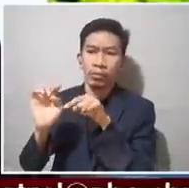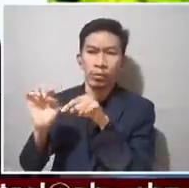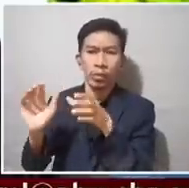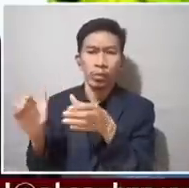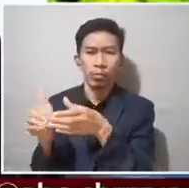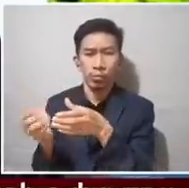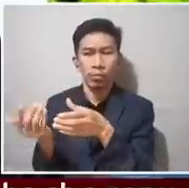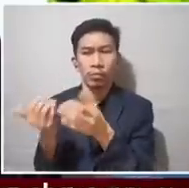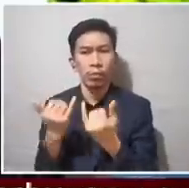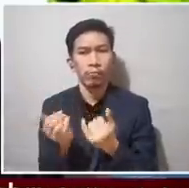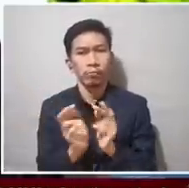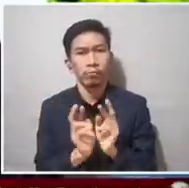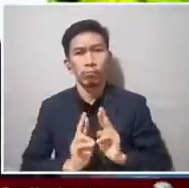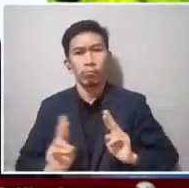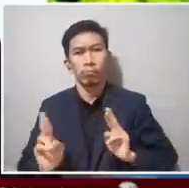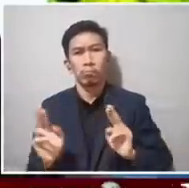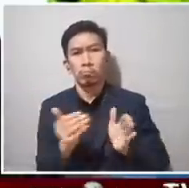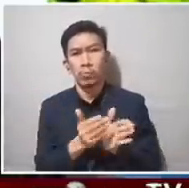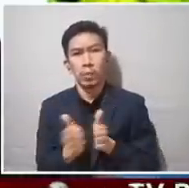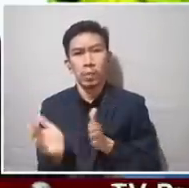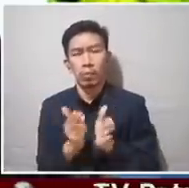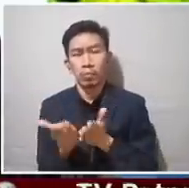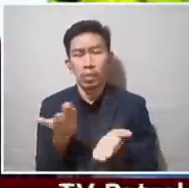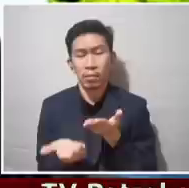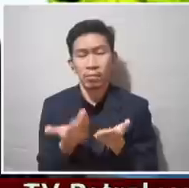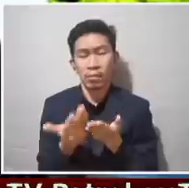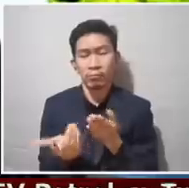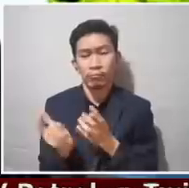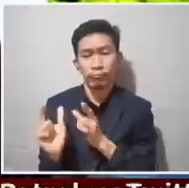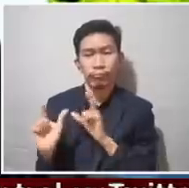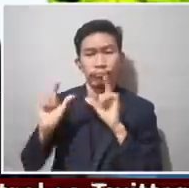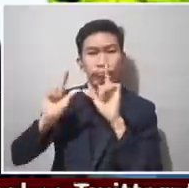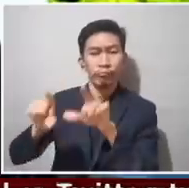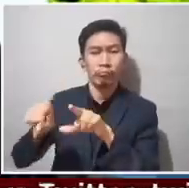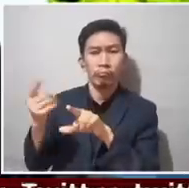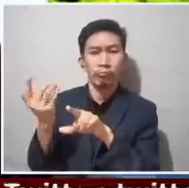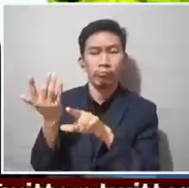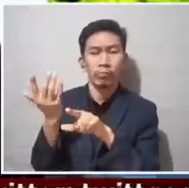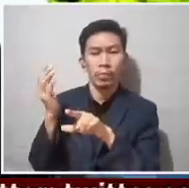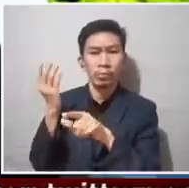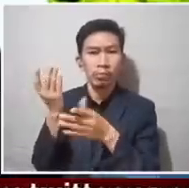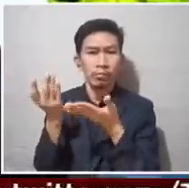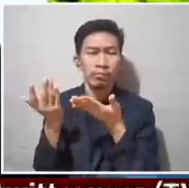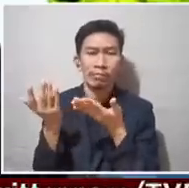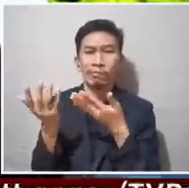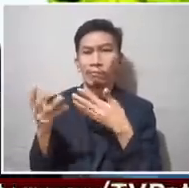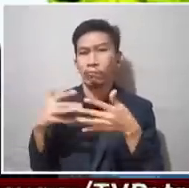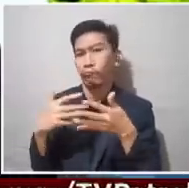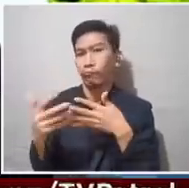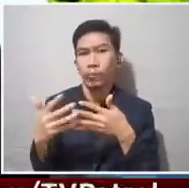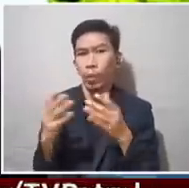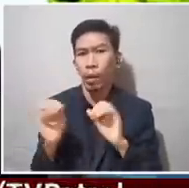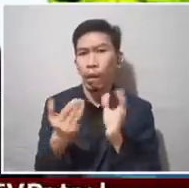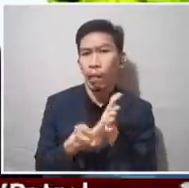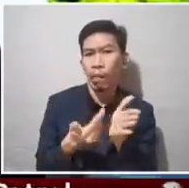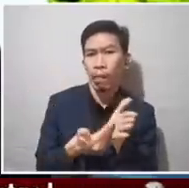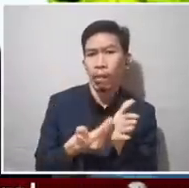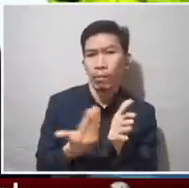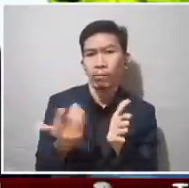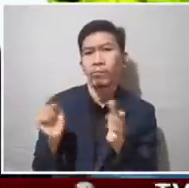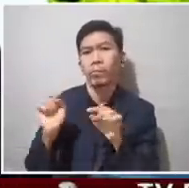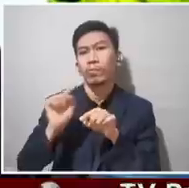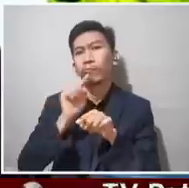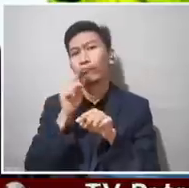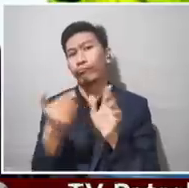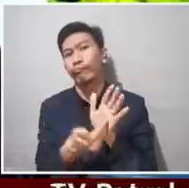palalabasin na naman nila, no, na ito'y sasabihin na naman nila, no, kahit walang basihan na ito nga ay ebidensya na kami raw ay prente